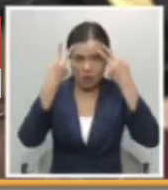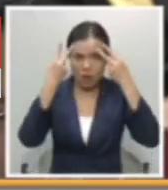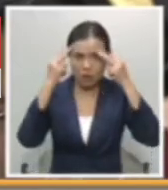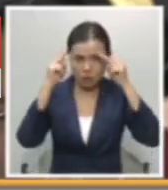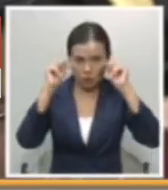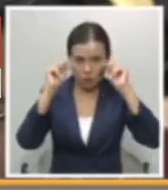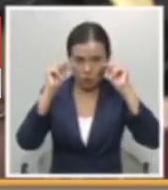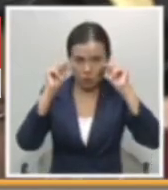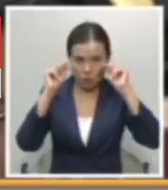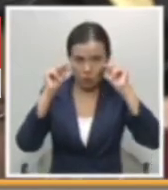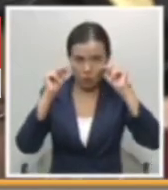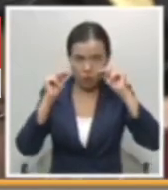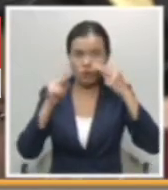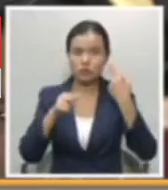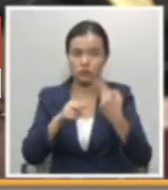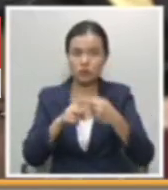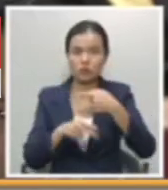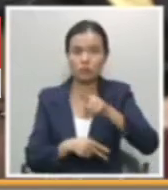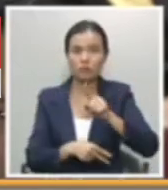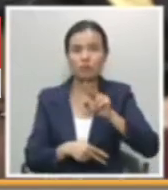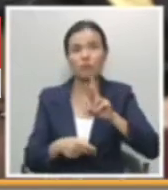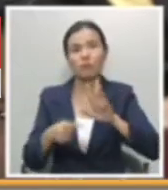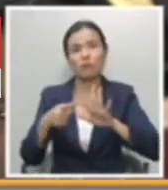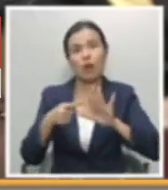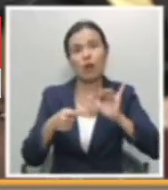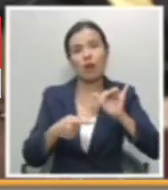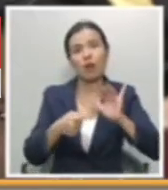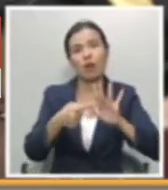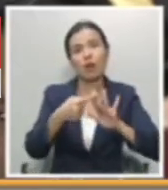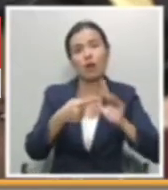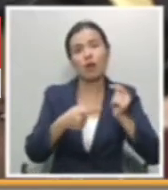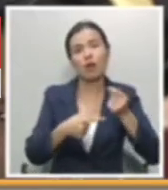อพลเอกประยุทธ์จันทร์โอชาได้บริหารประเทศ